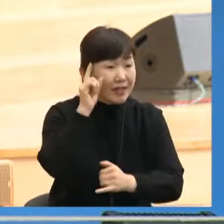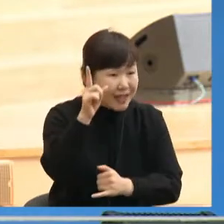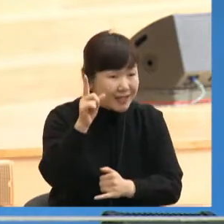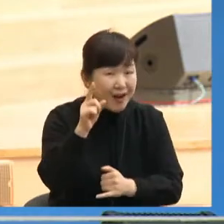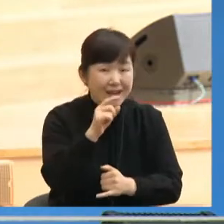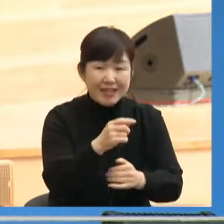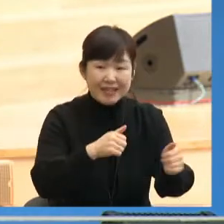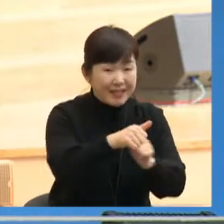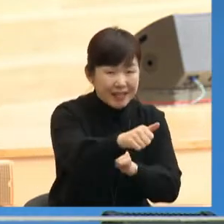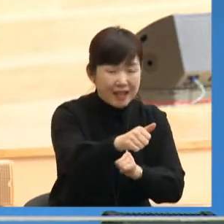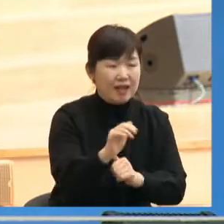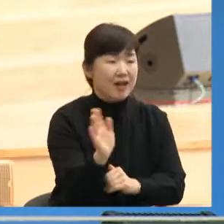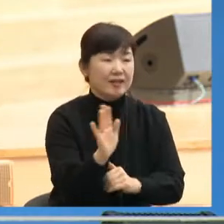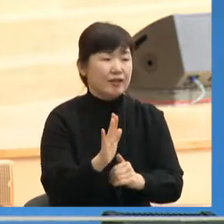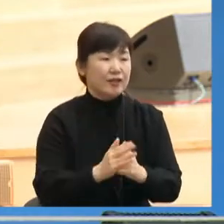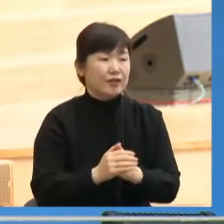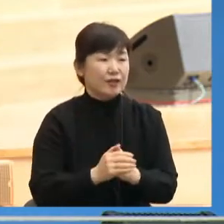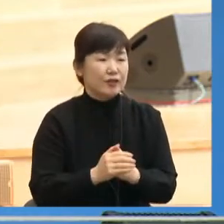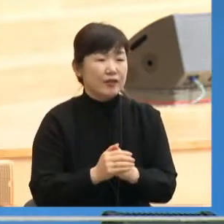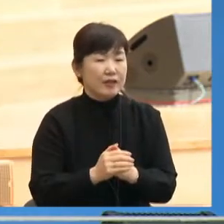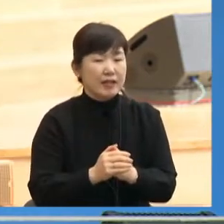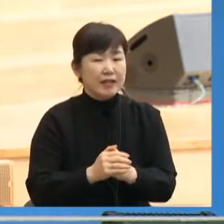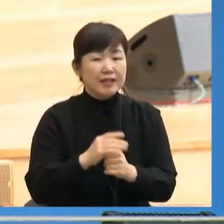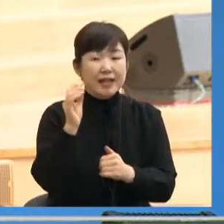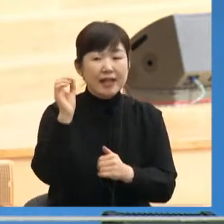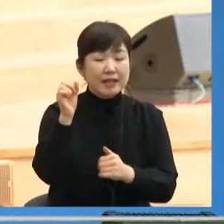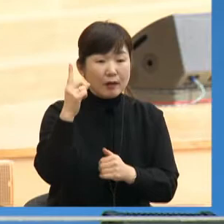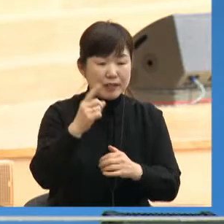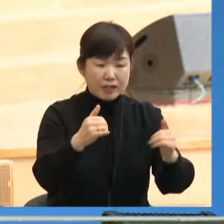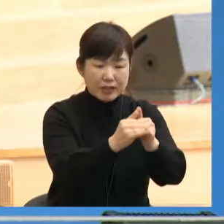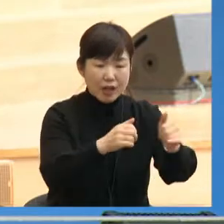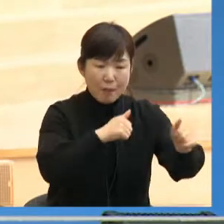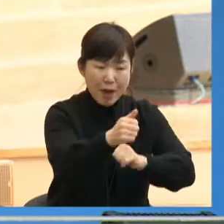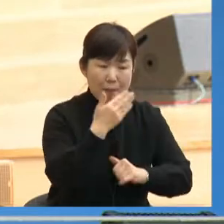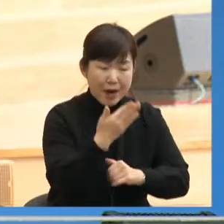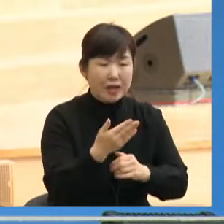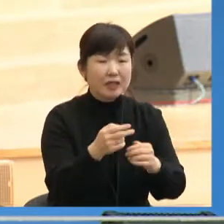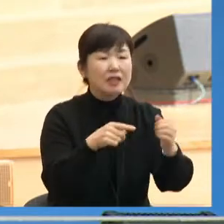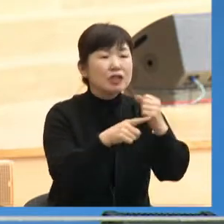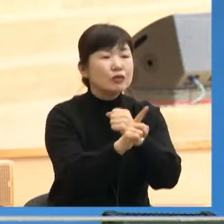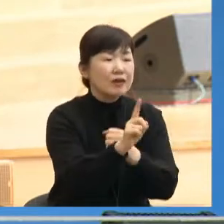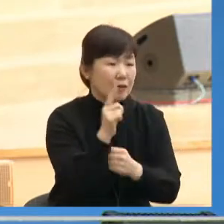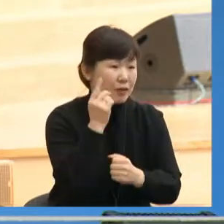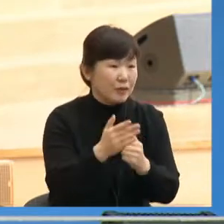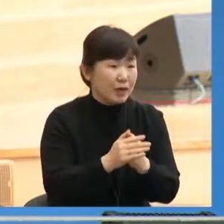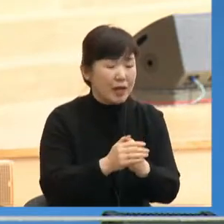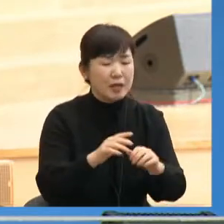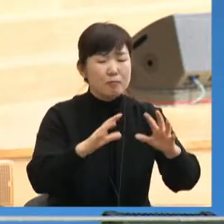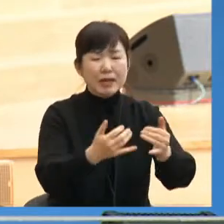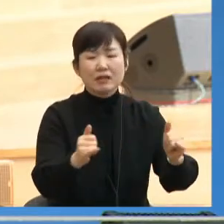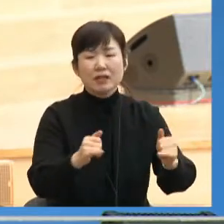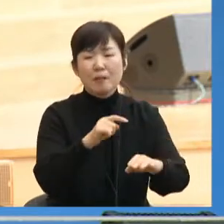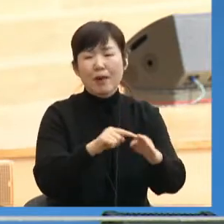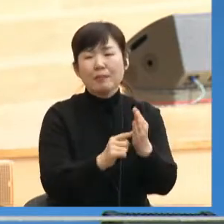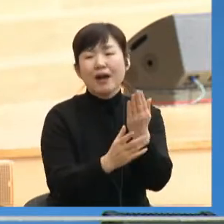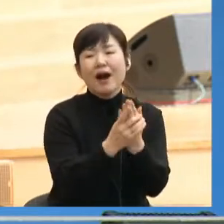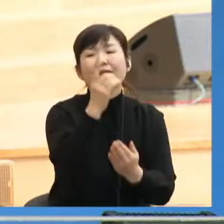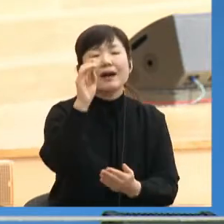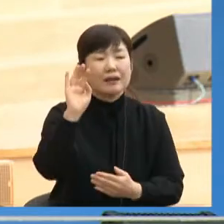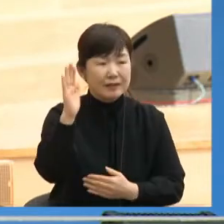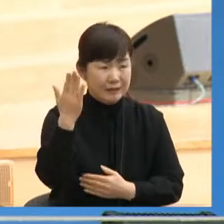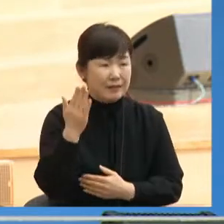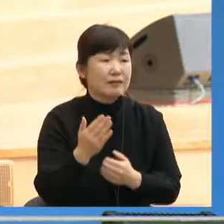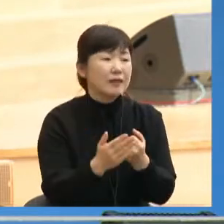그가 이긴 전쟁이 아니라는 거죠. 그가 전쟁에서 승리할 수 있었던 이유가 뭐냐면 백성들의 하나 된 마음에서